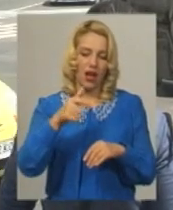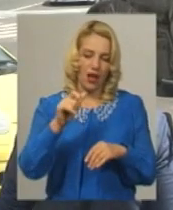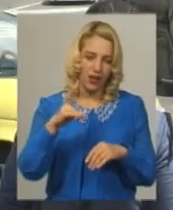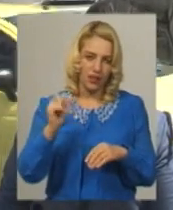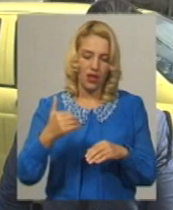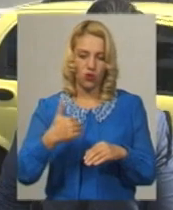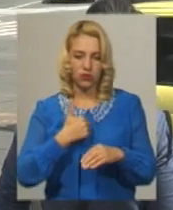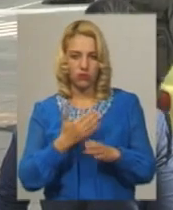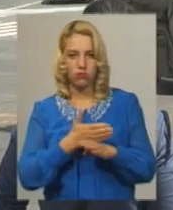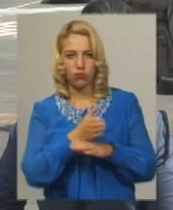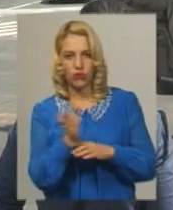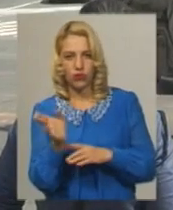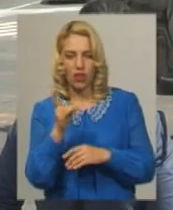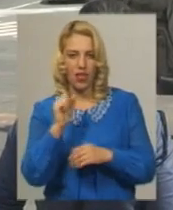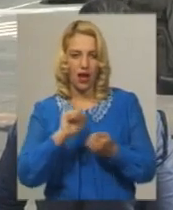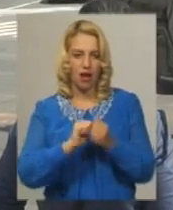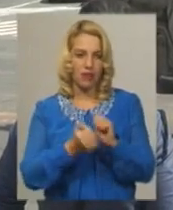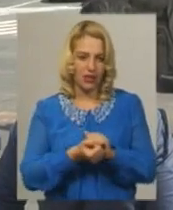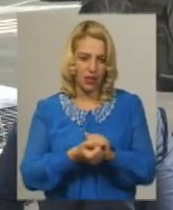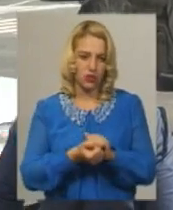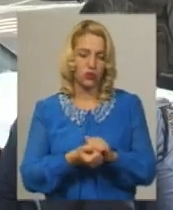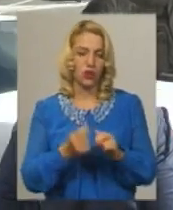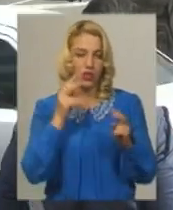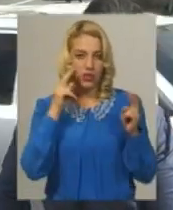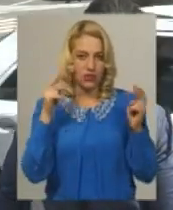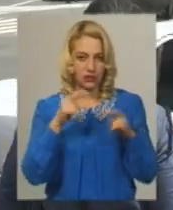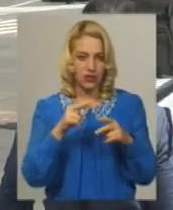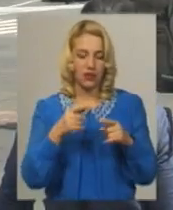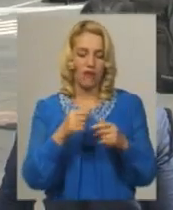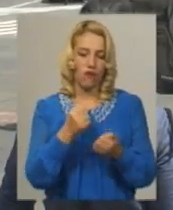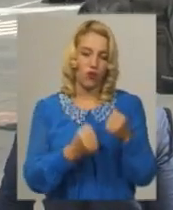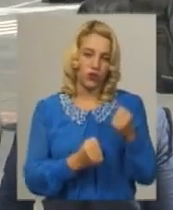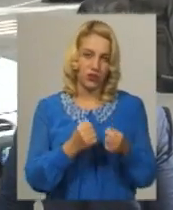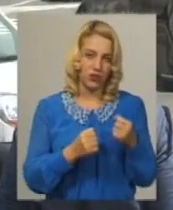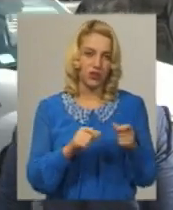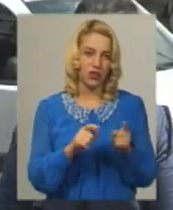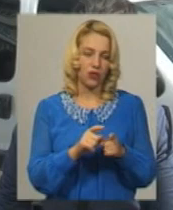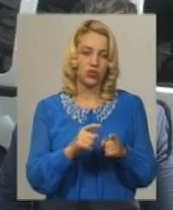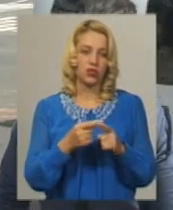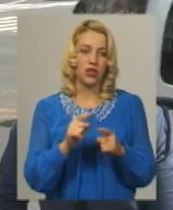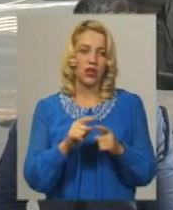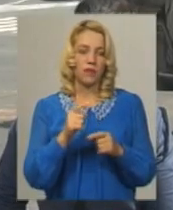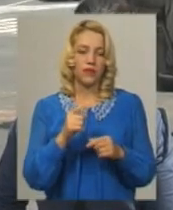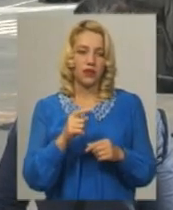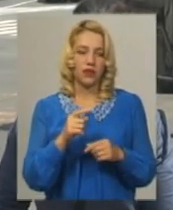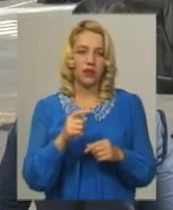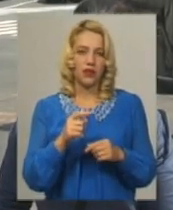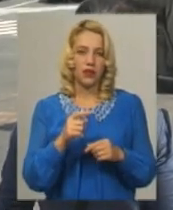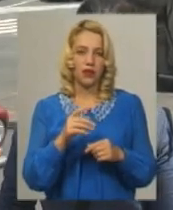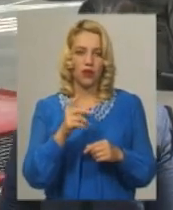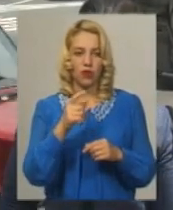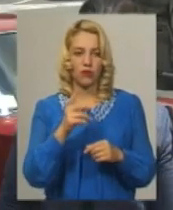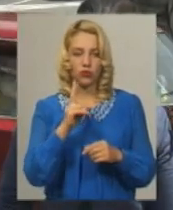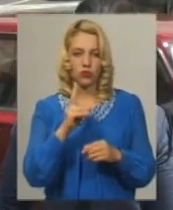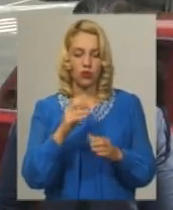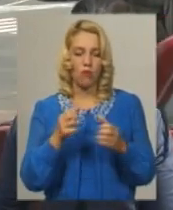на вулицю Кам'янецької. Зі слів очевидців та також водіїв, останній поїхав на забороняюче